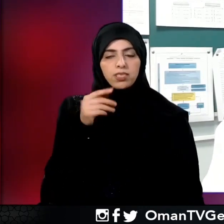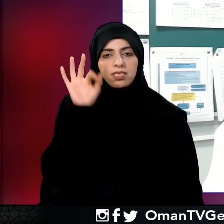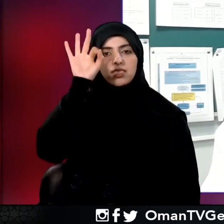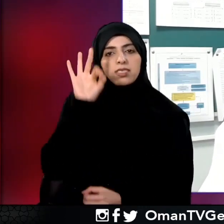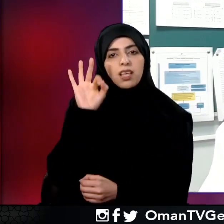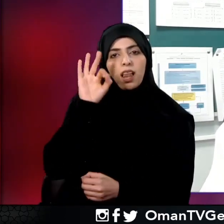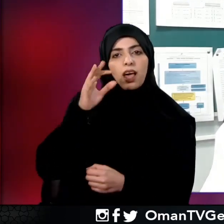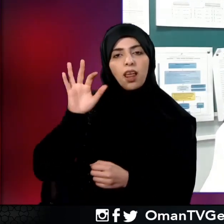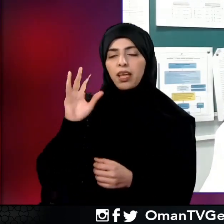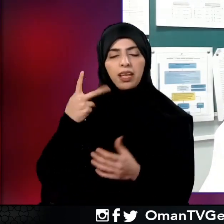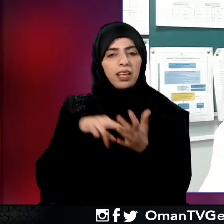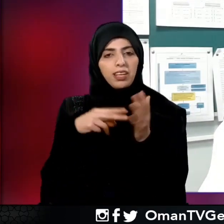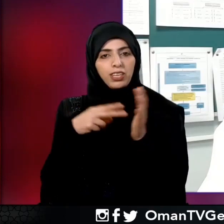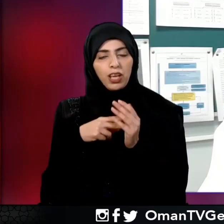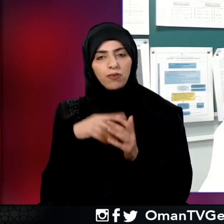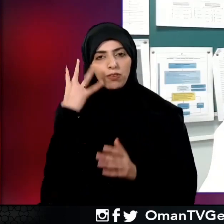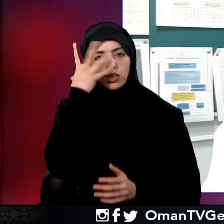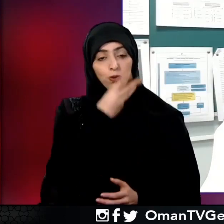صلالة دكتور؟